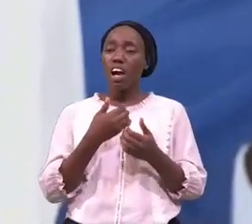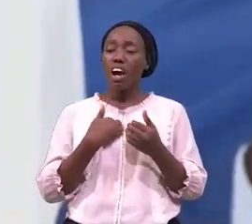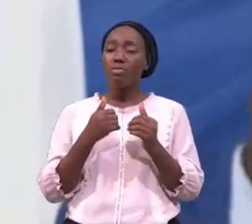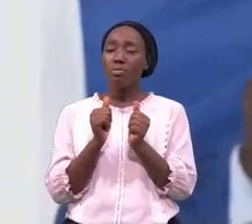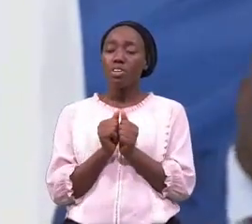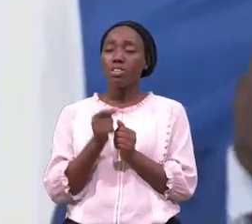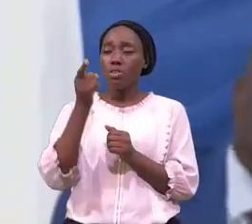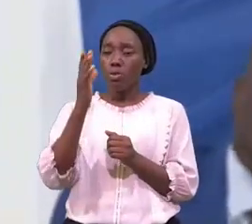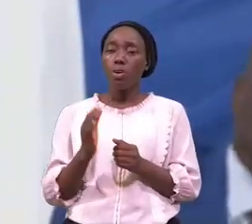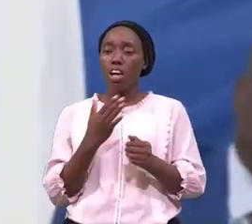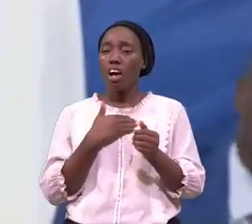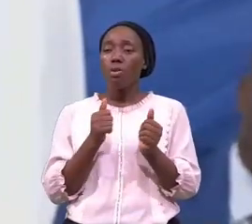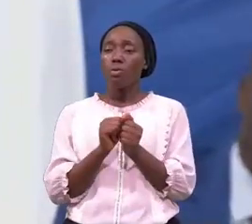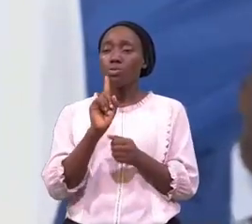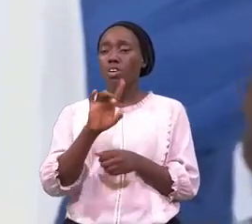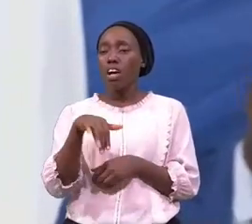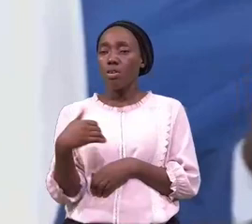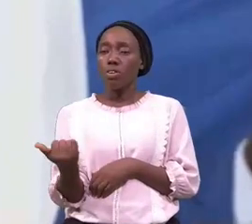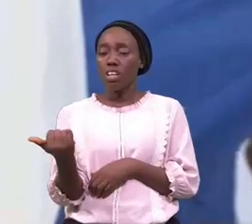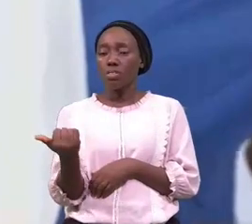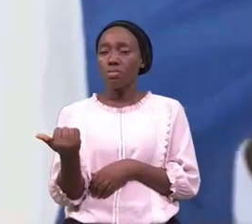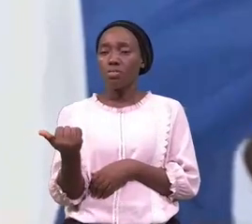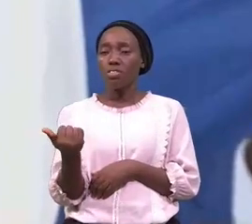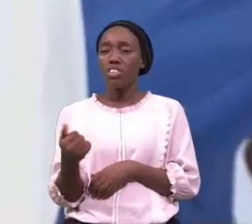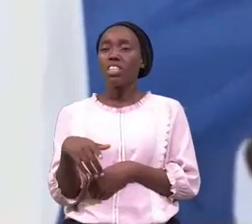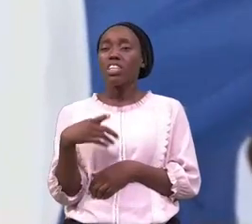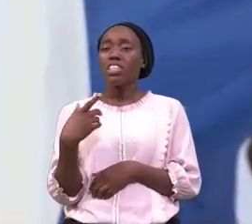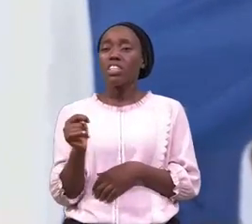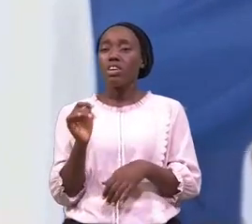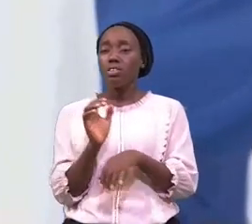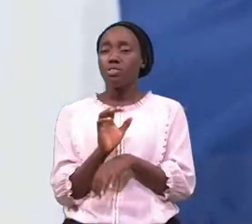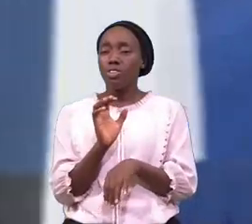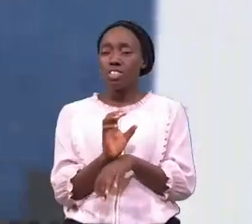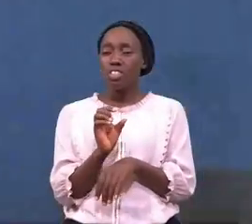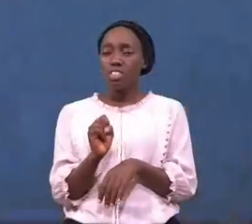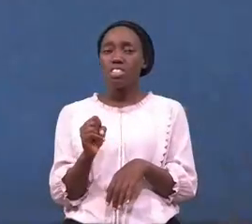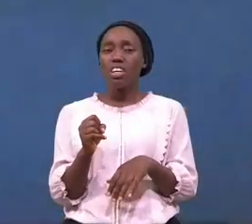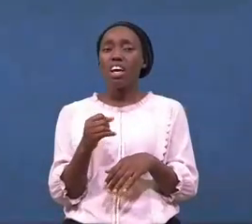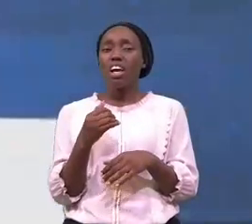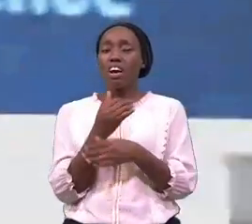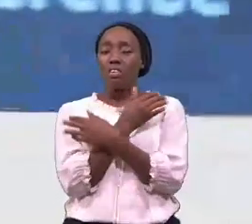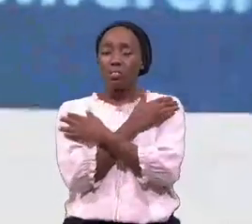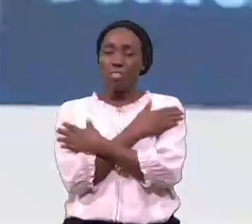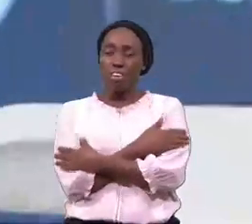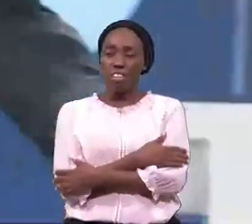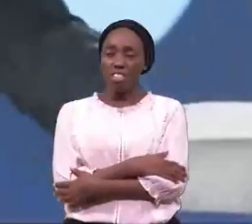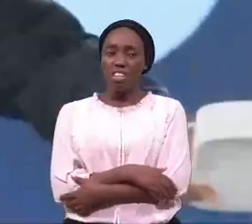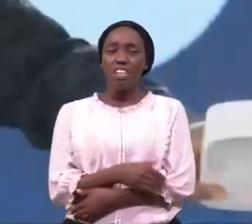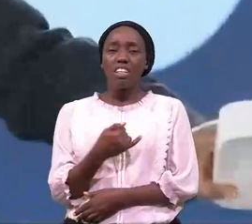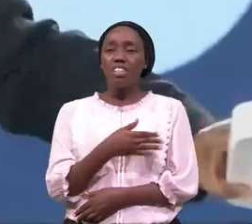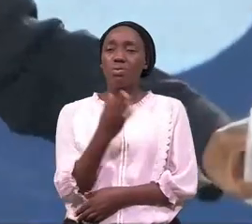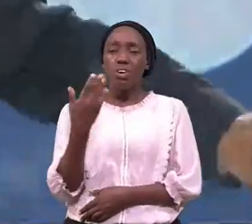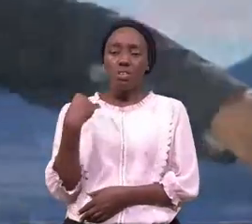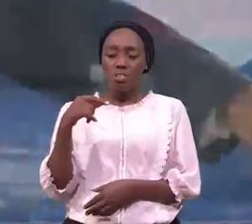Il parle de la paix que nous avons avec Dieu, de la paix que nous avons l'un avec l'autre sur la terre. L'Église était en paix.